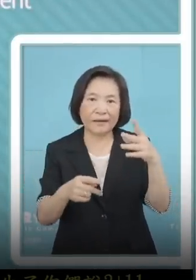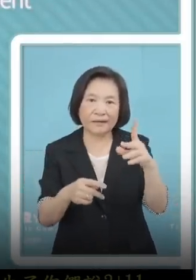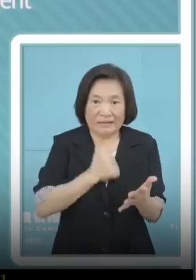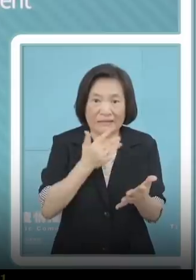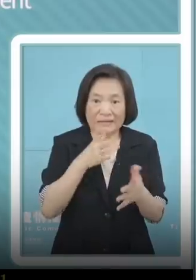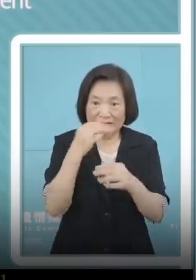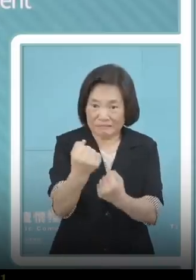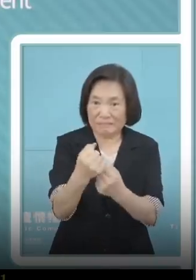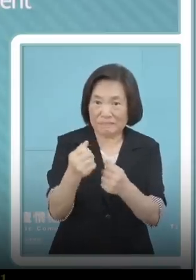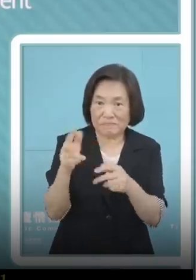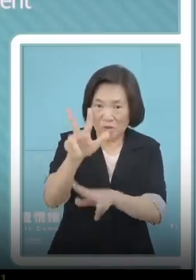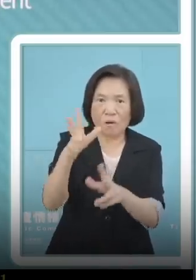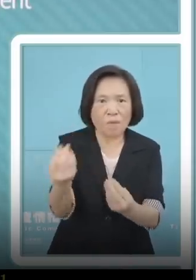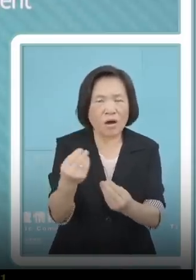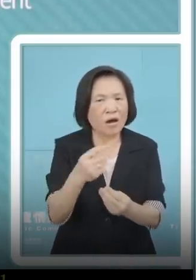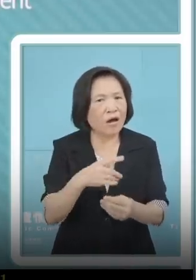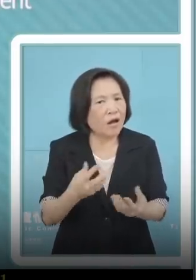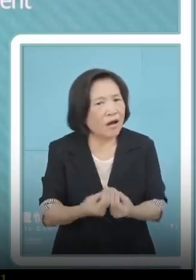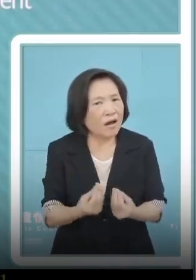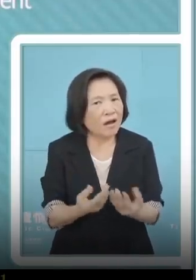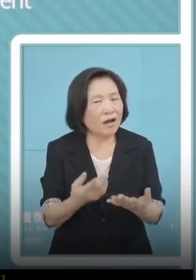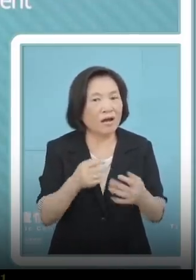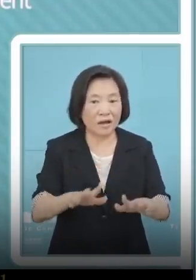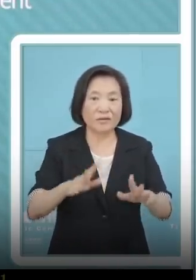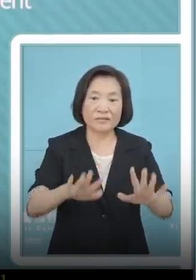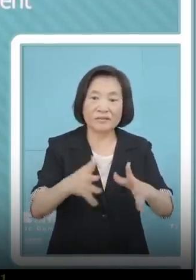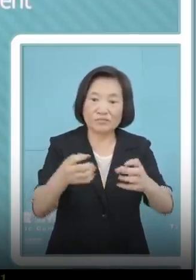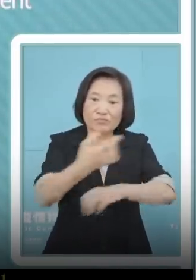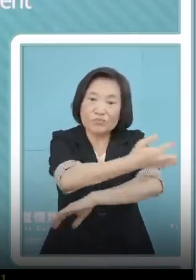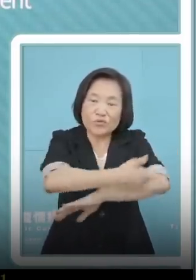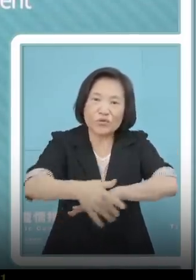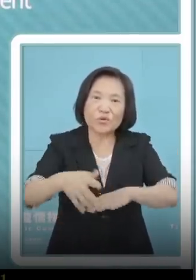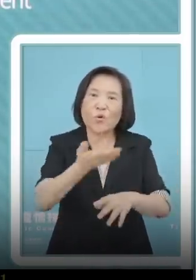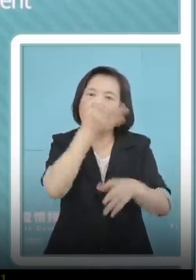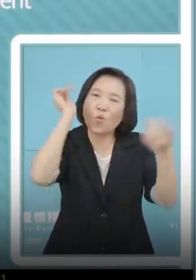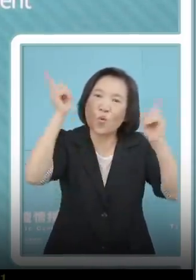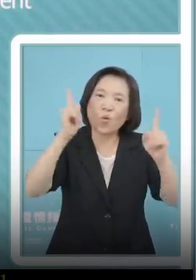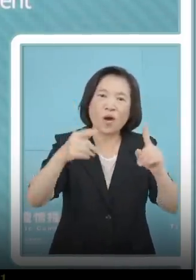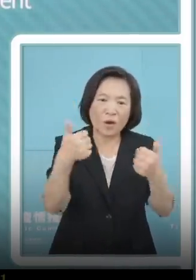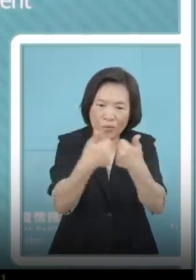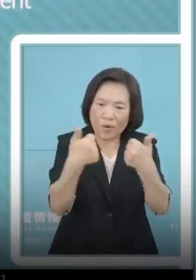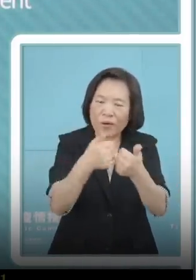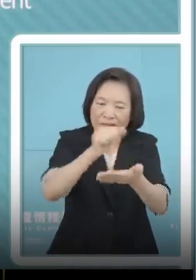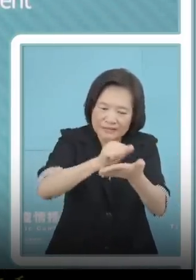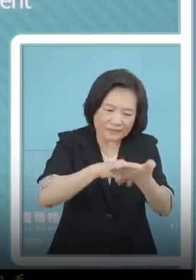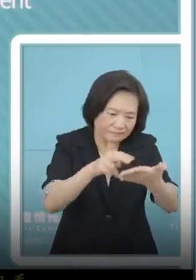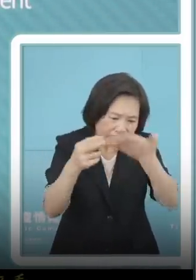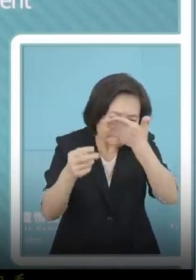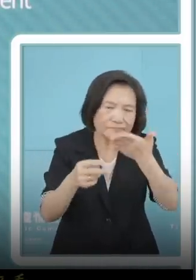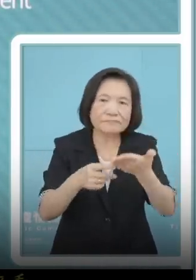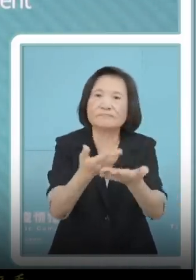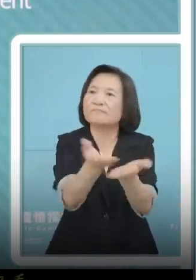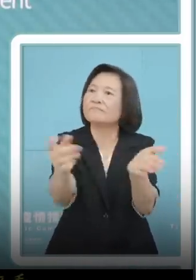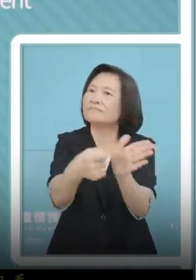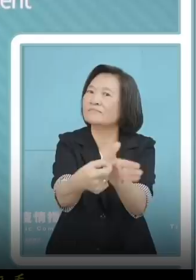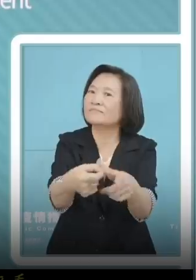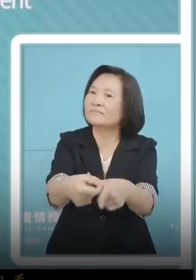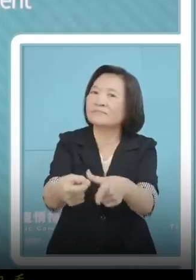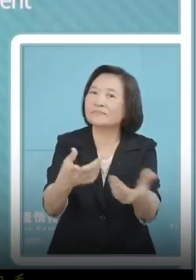3+11，包括我今天在讲那个博流的旅游泡泡，哎，那个专家会议的会议记录，要不要拿出来给大家看一